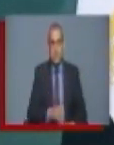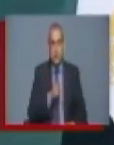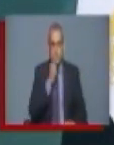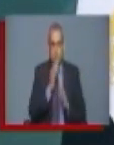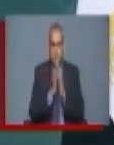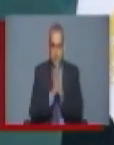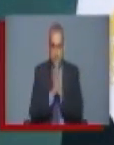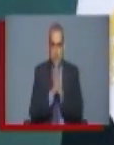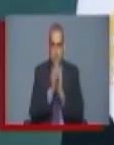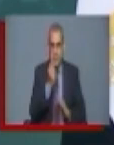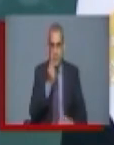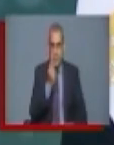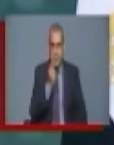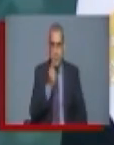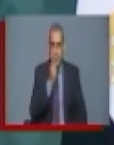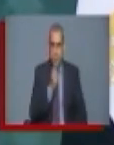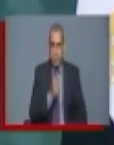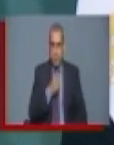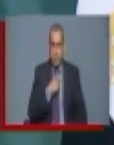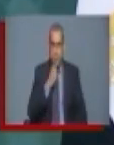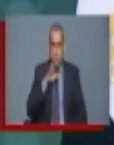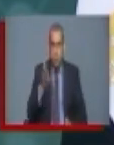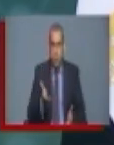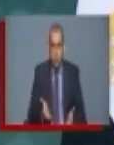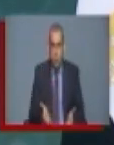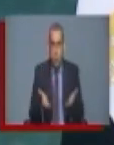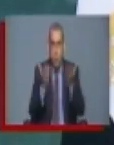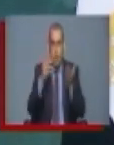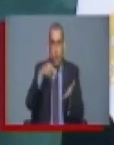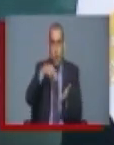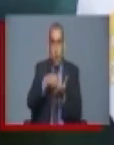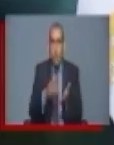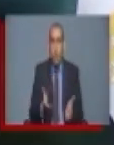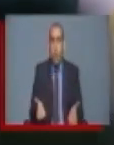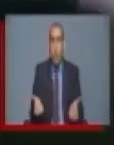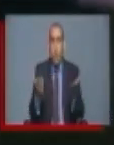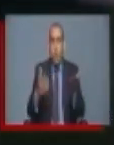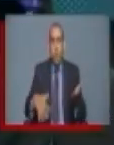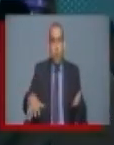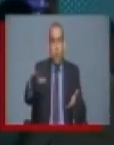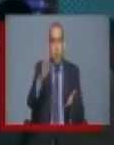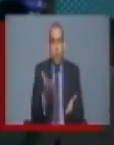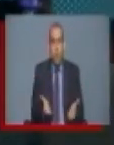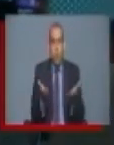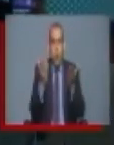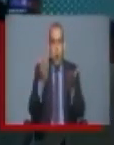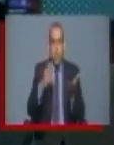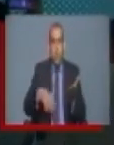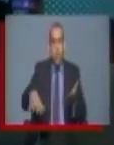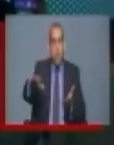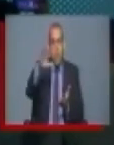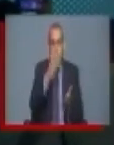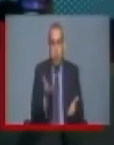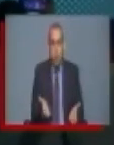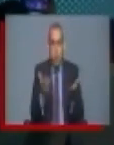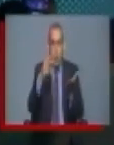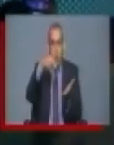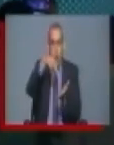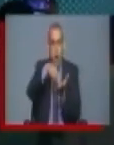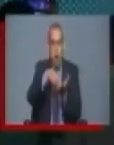والرئيس بقاله يمكن ما يقترب من أسبوع يستخدم كلمات من نوعية الضمير